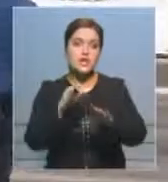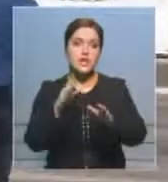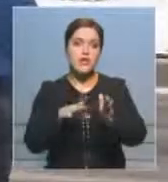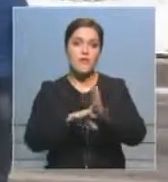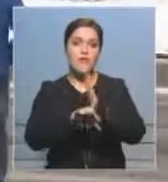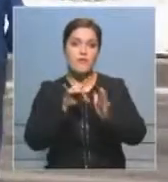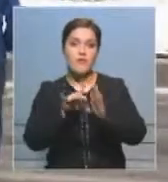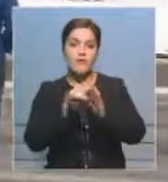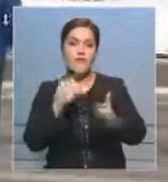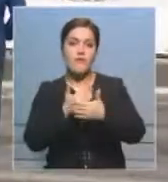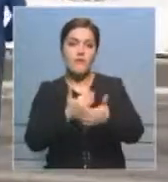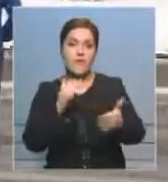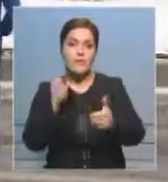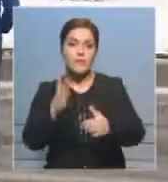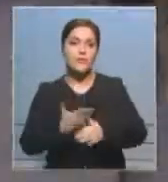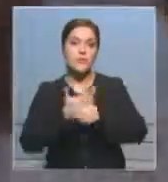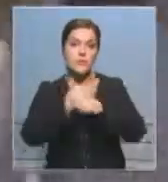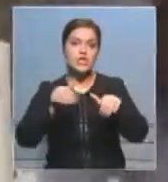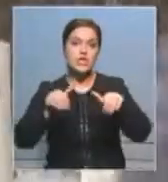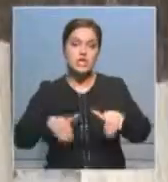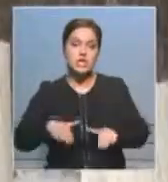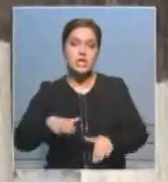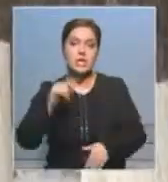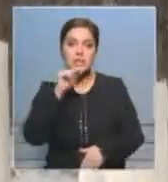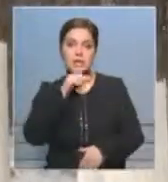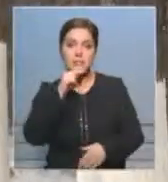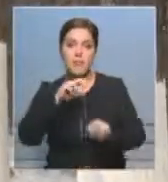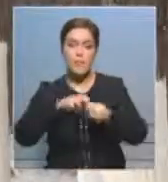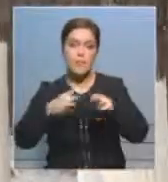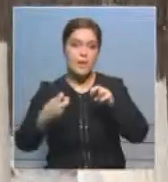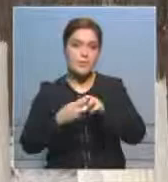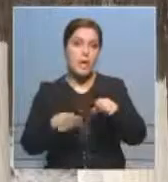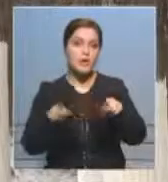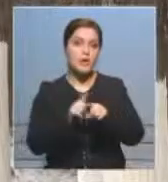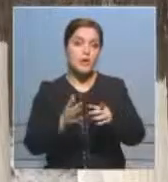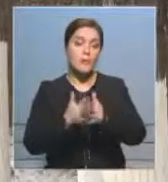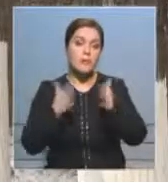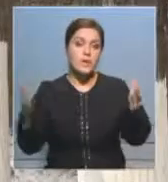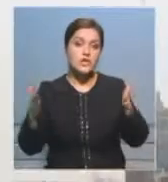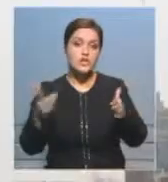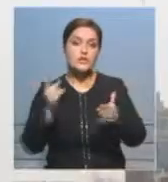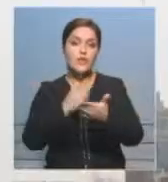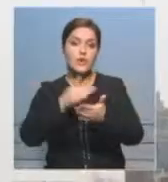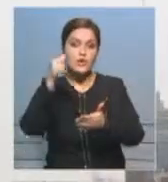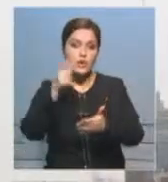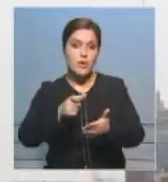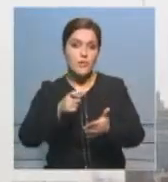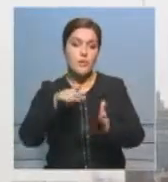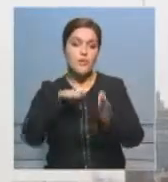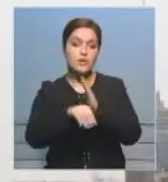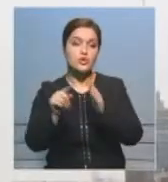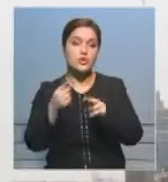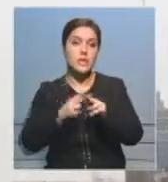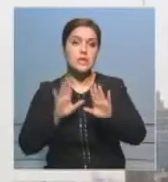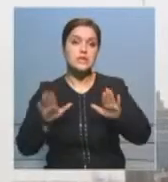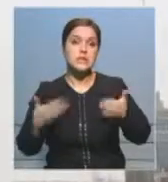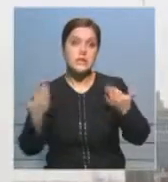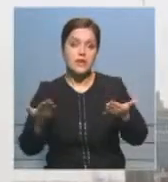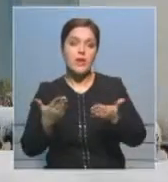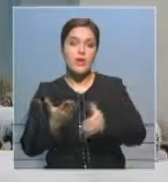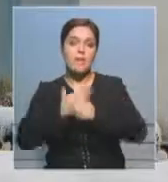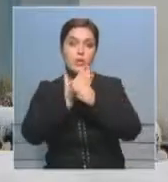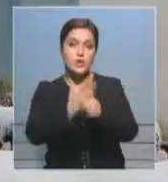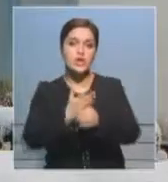что проведение внеочередных выборов будет способствует решению экономических проблем кроме того большинство респондентов полагает что эта инициатива